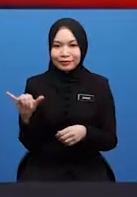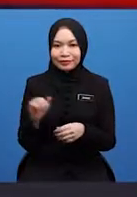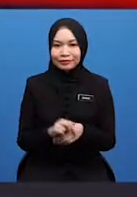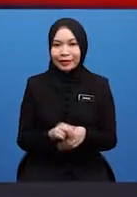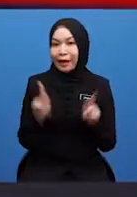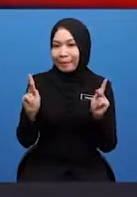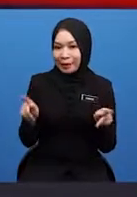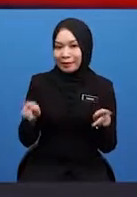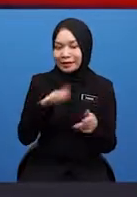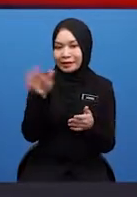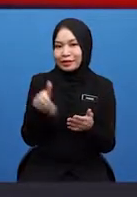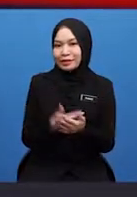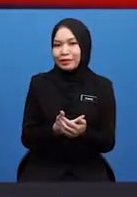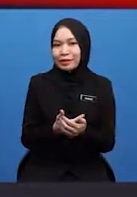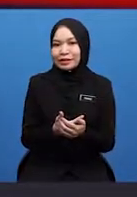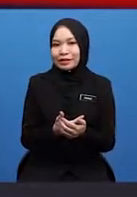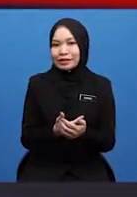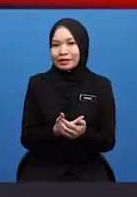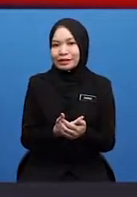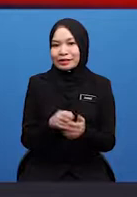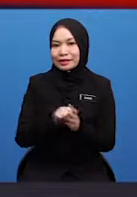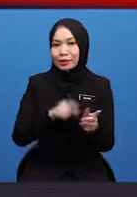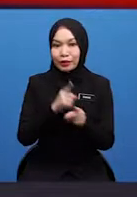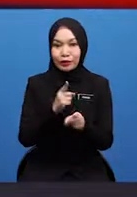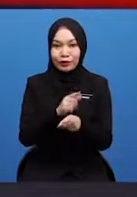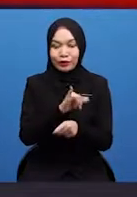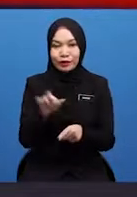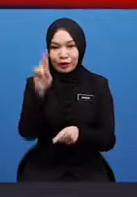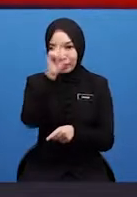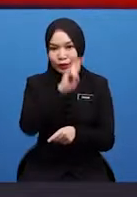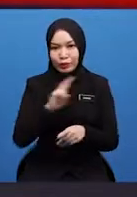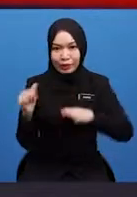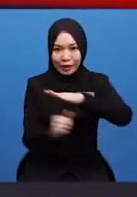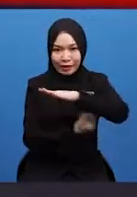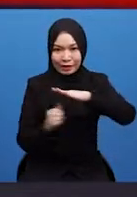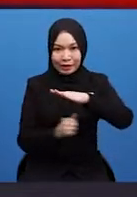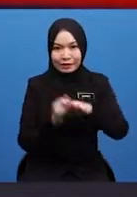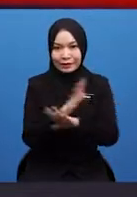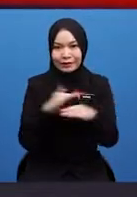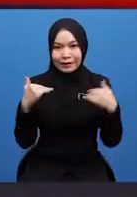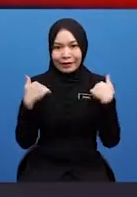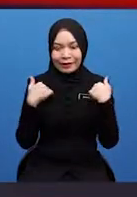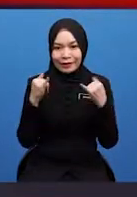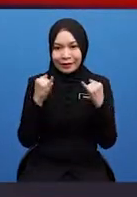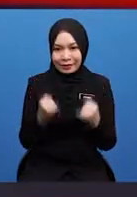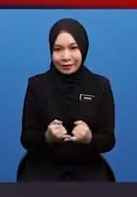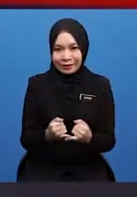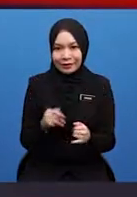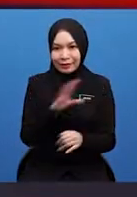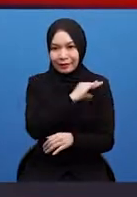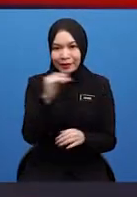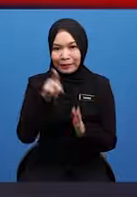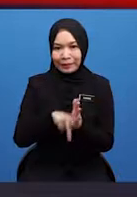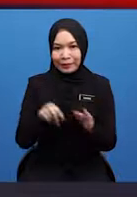Para pelajar sekalian, sebenarnya, rupa asas yang tiada jisim merupakan penggunaan garisan luar